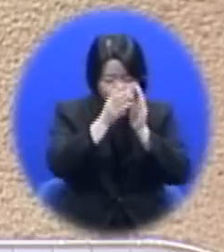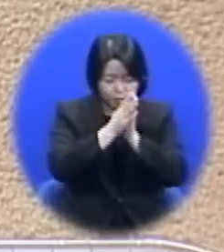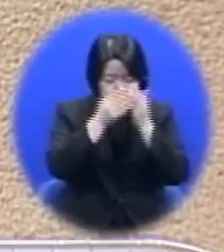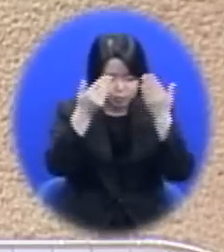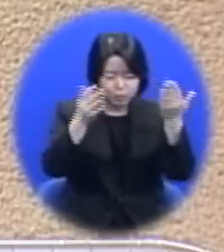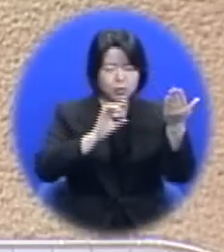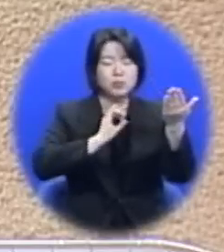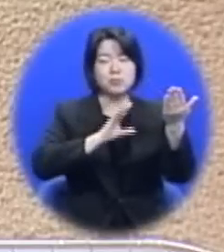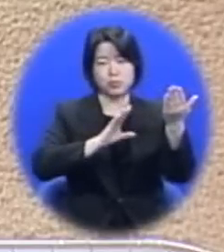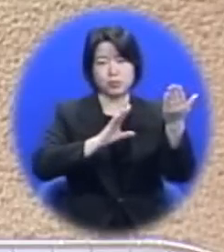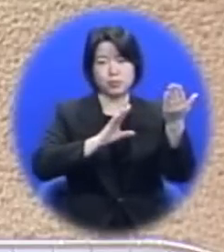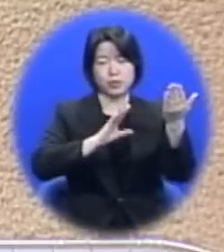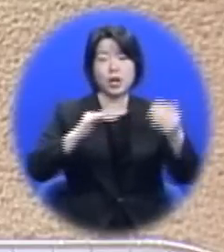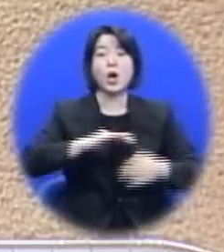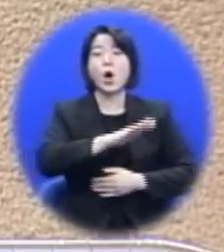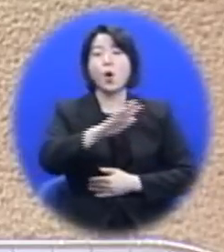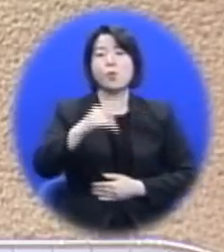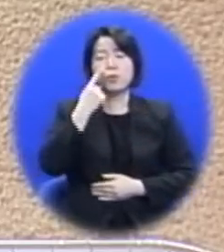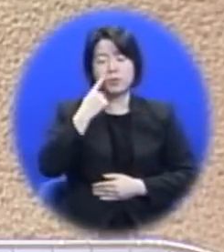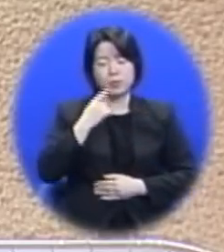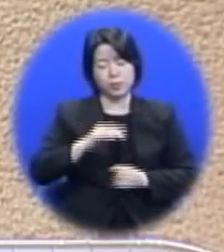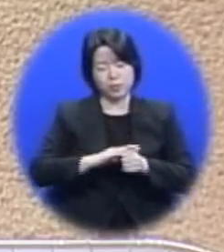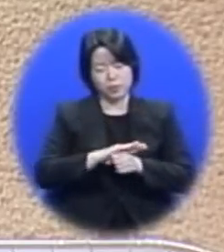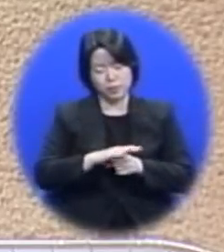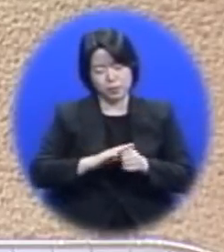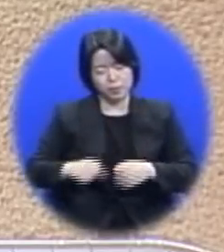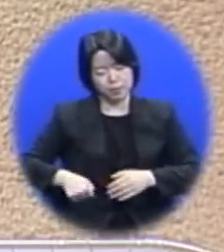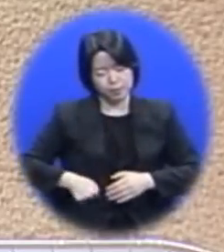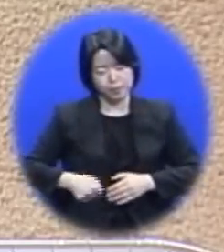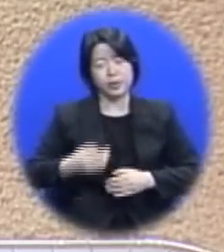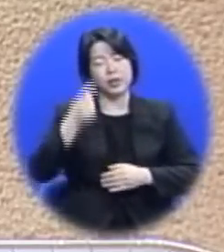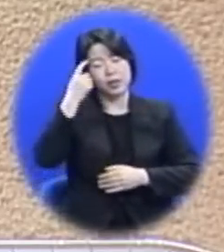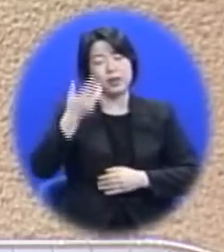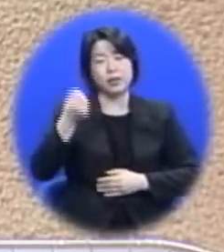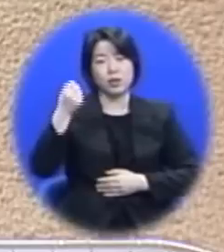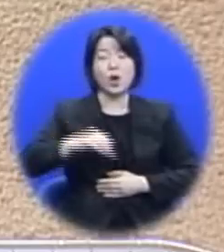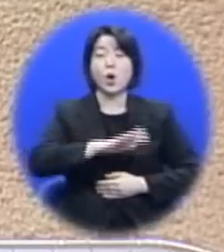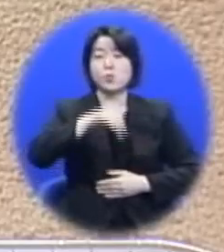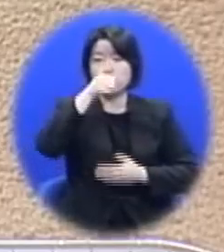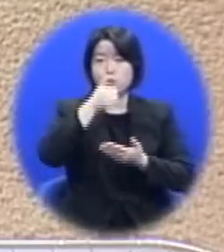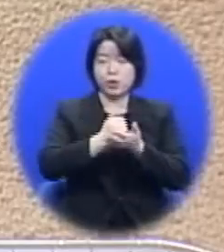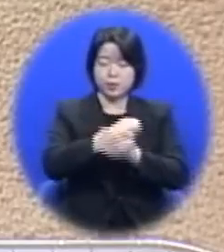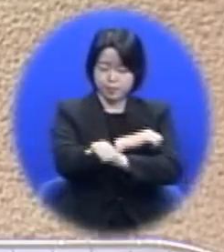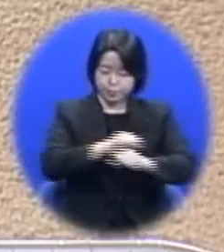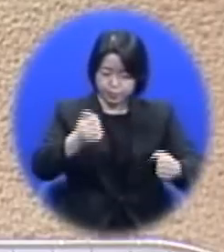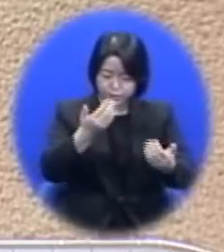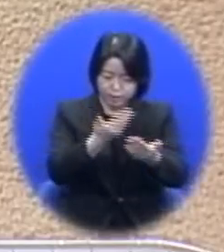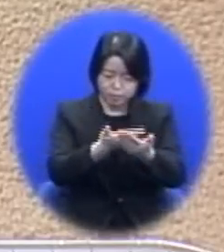주님 진짜 우리를 긍휼히 여겨 주십시오. 우리의 죄를 주님 용서해 주십시오.